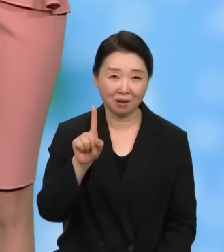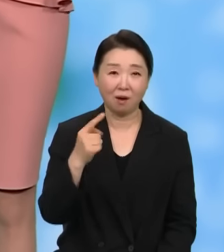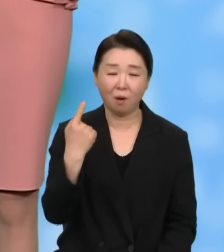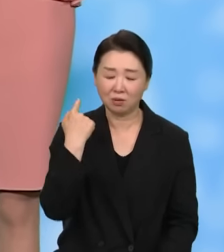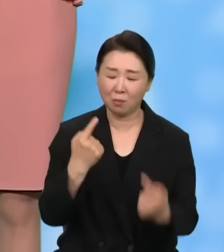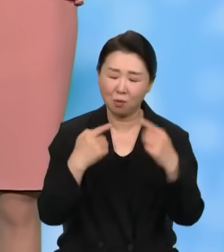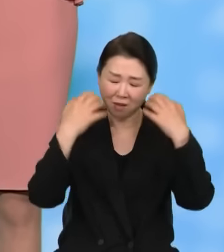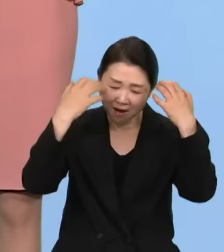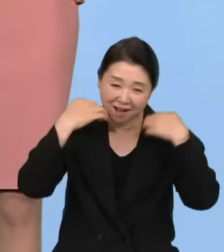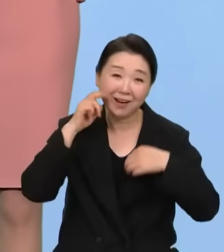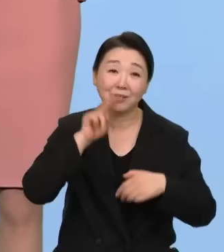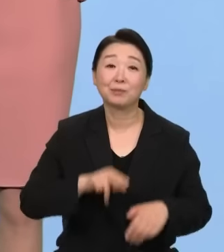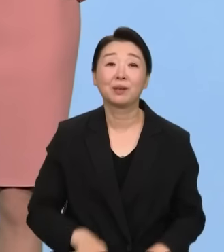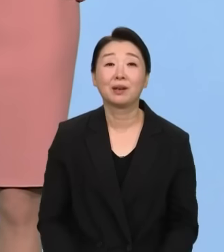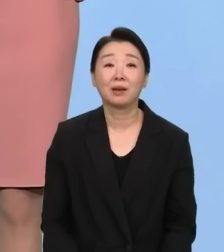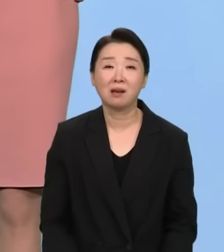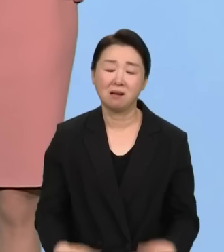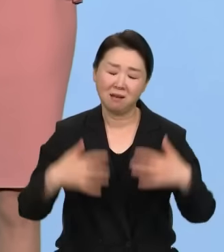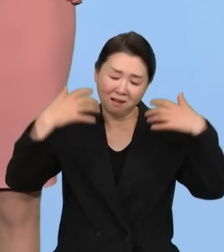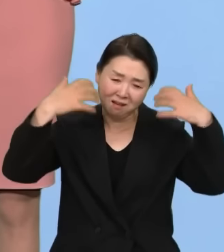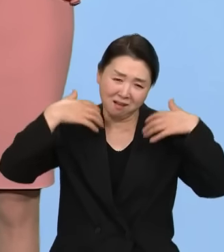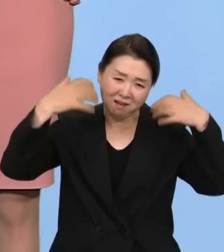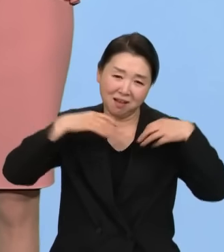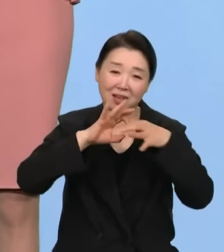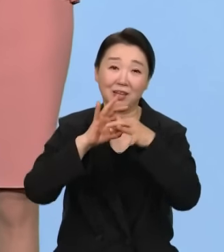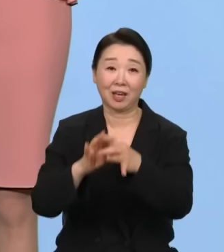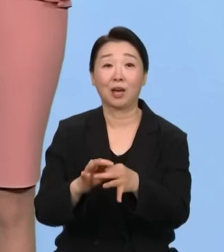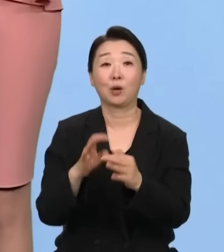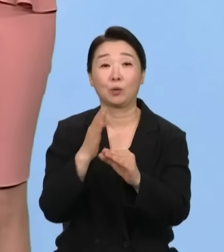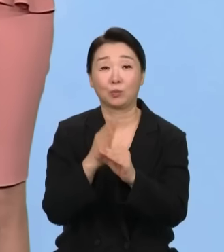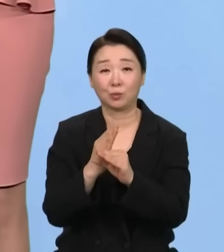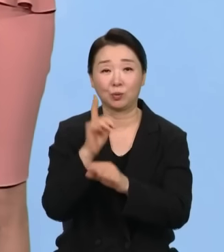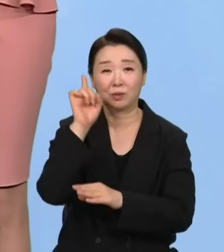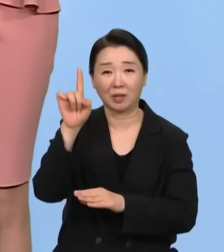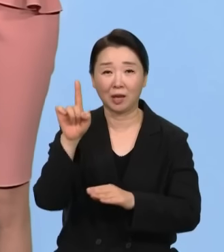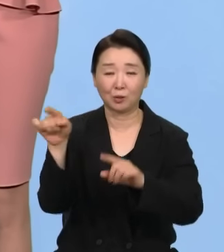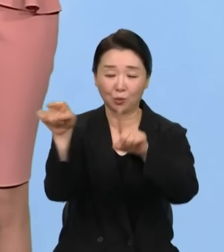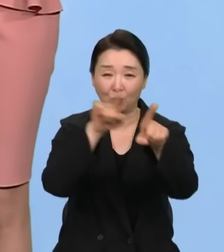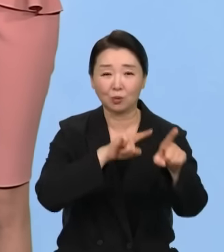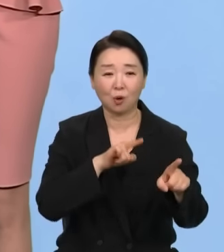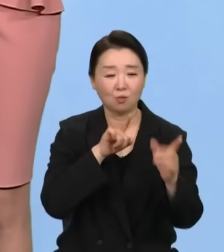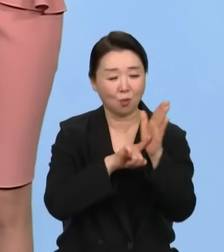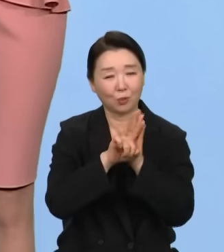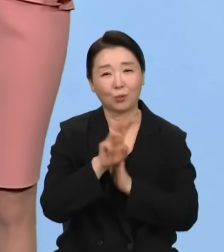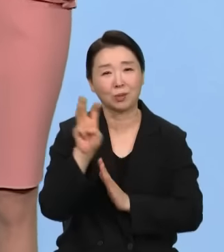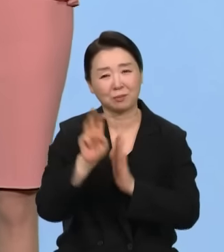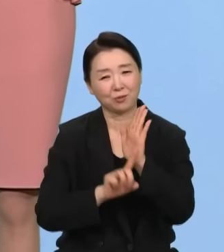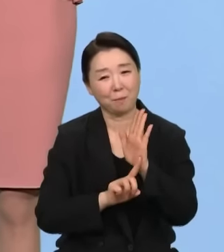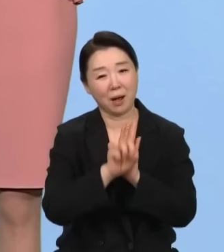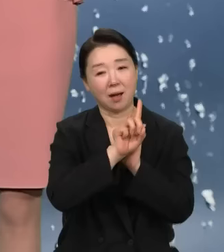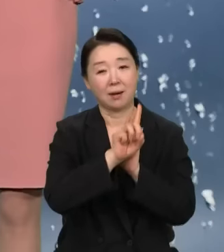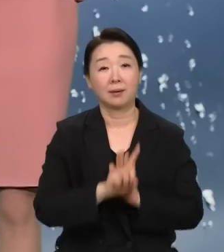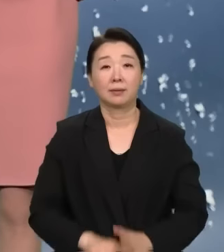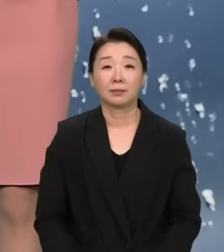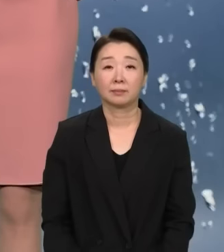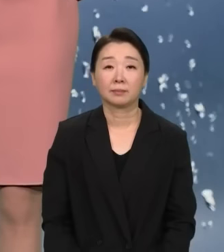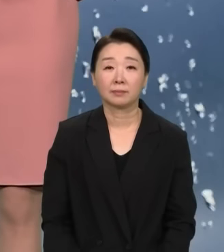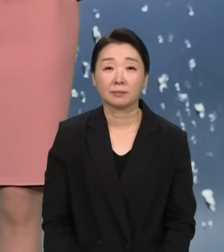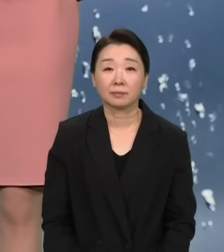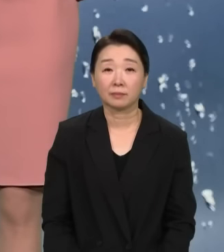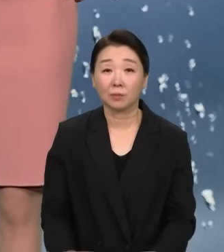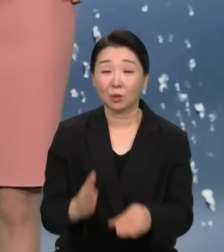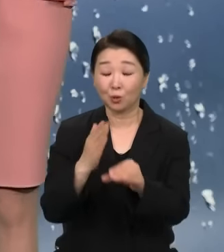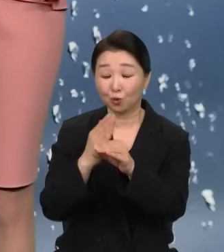어제보다 더 더웠습니다. 더위의 기세는 계속되겠는데요. 내일도 전국이 30도 안팎까지 오르겠습니다. 한편